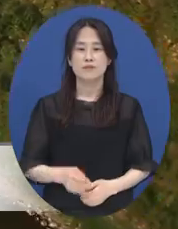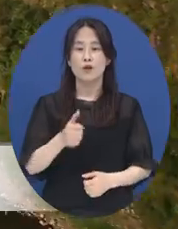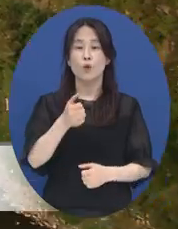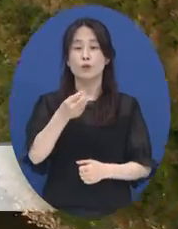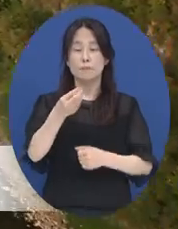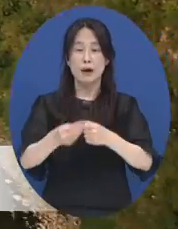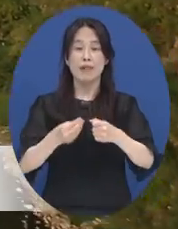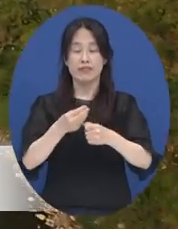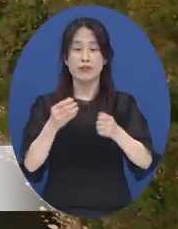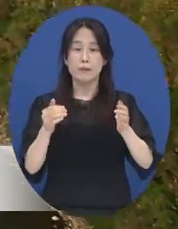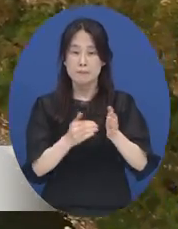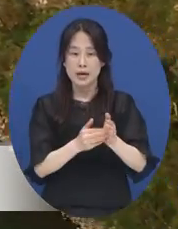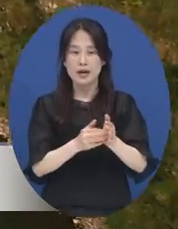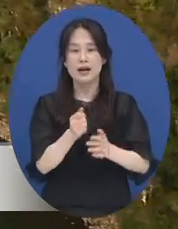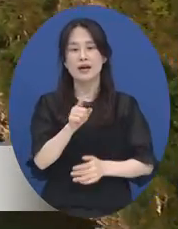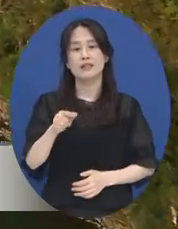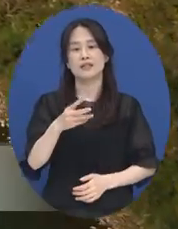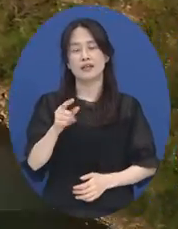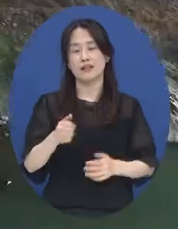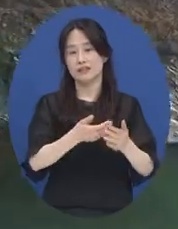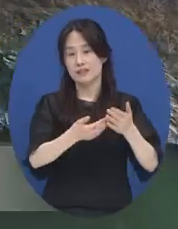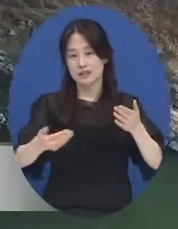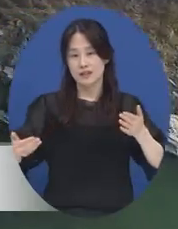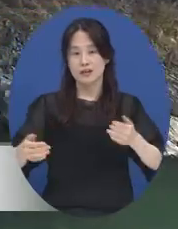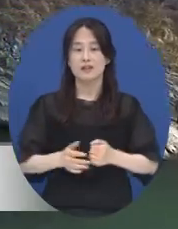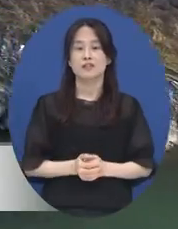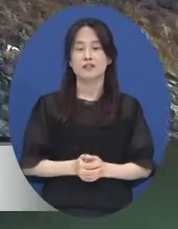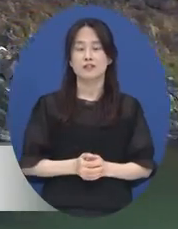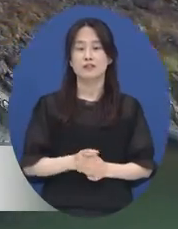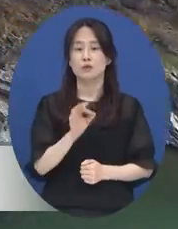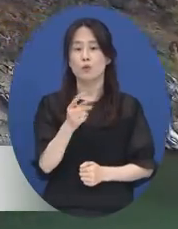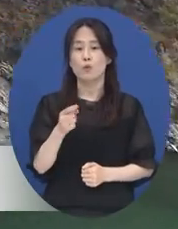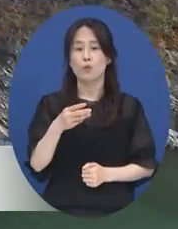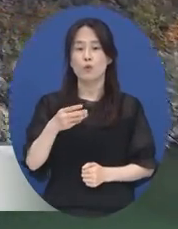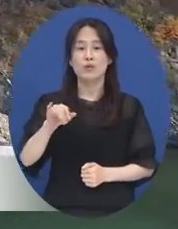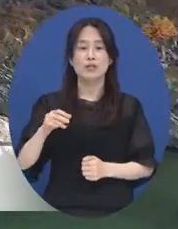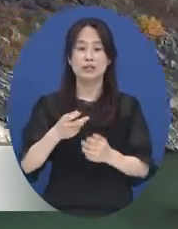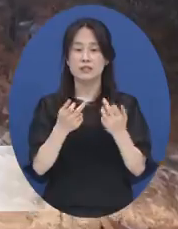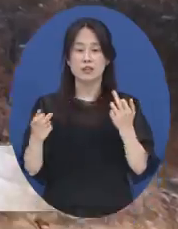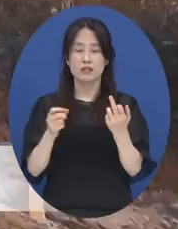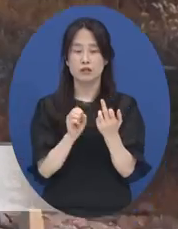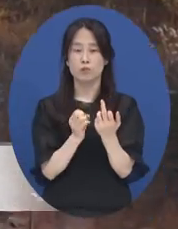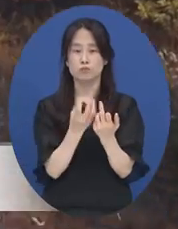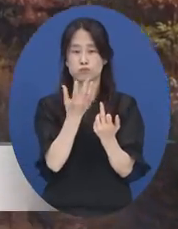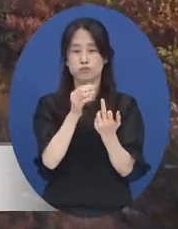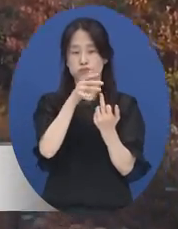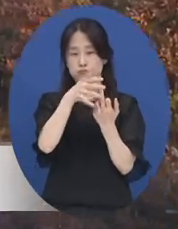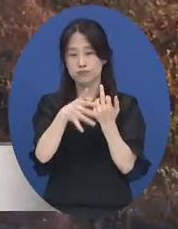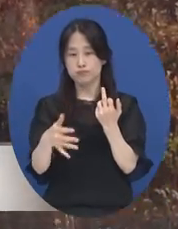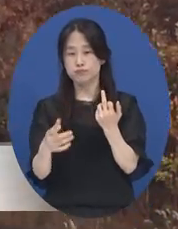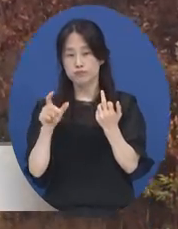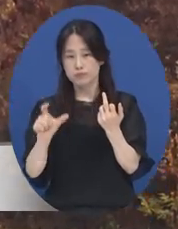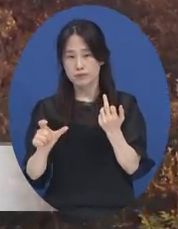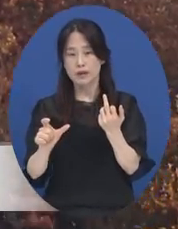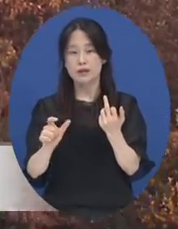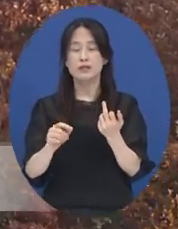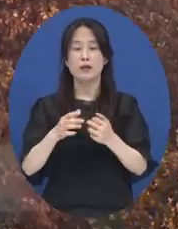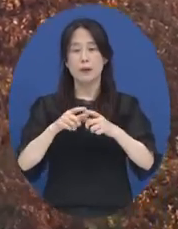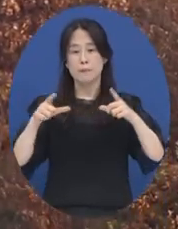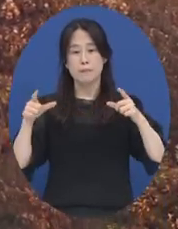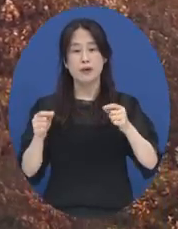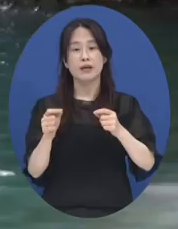50만 년 의 시간이 빚은 한탄강 입니다 북한 오리 산에서 분출한 용암이 굳어 만들어진 주상절리와 베개